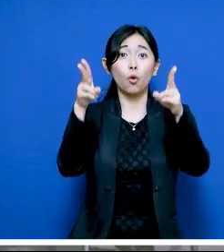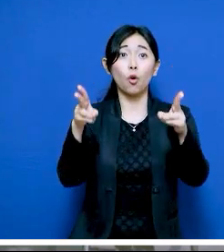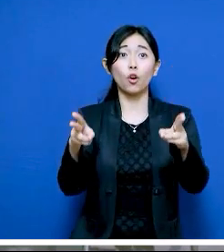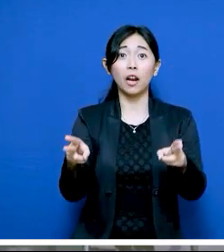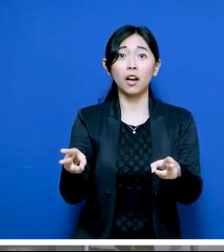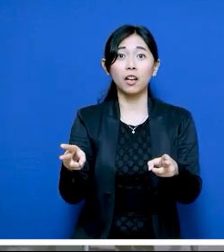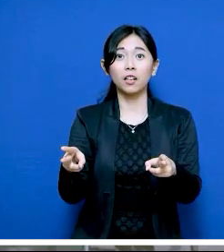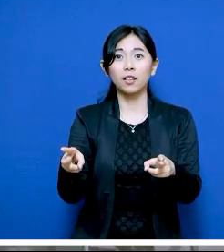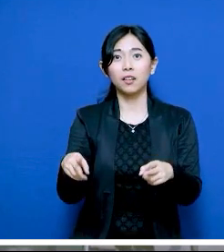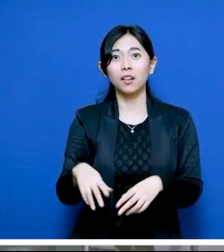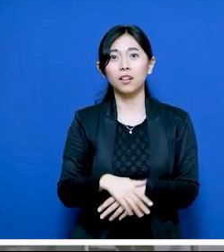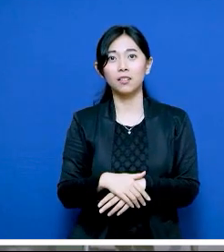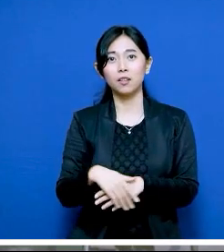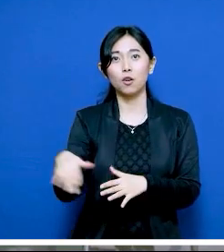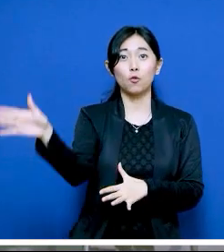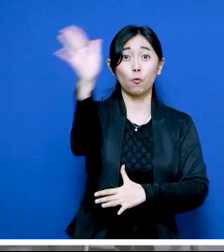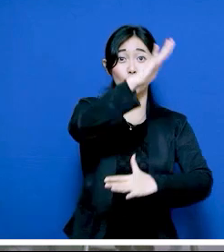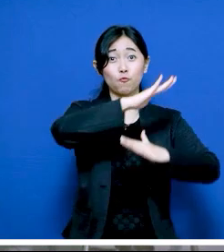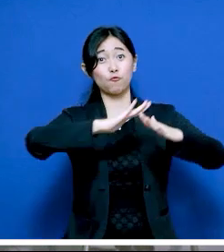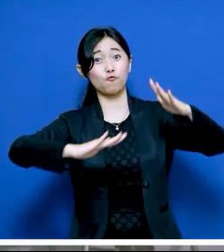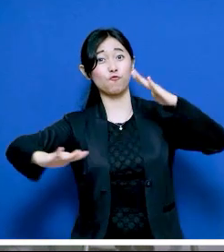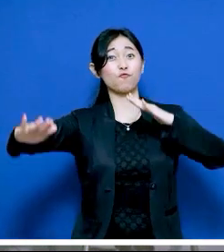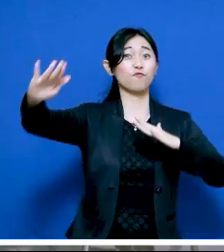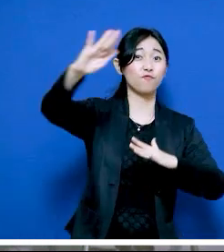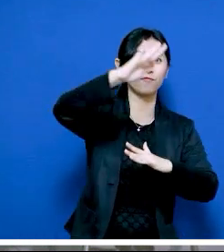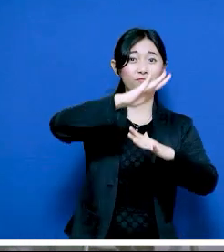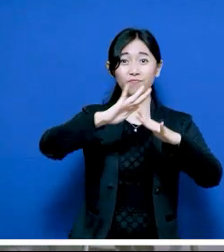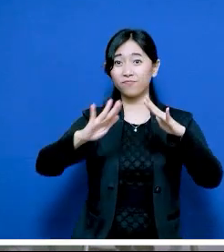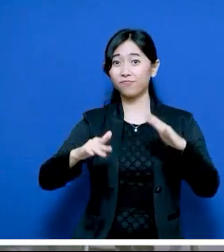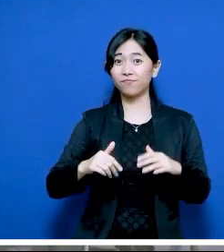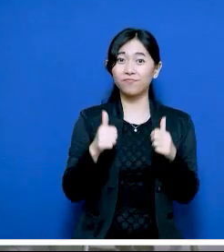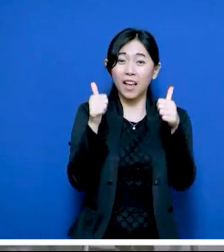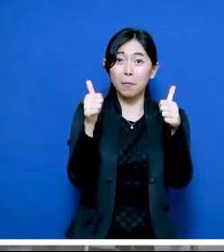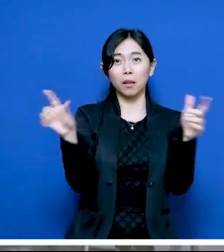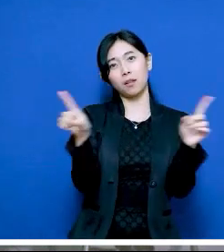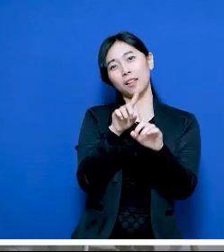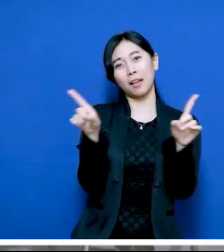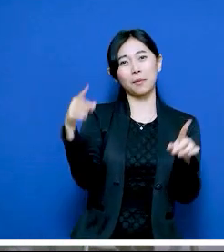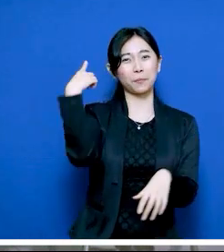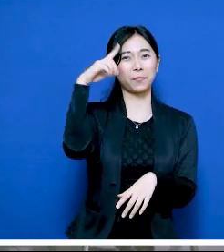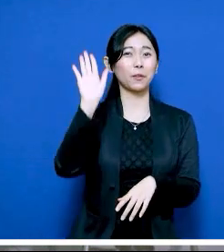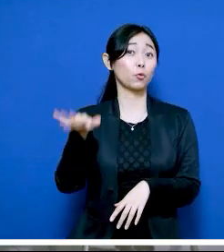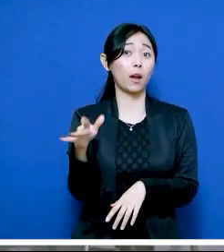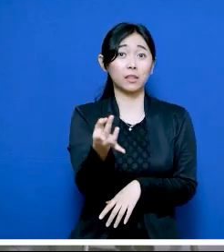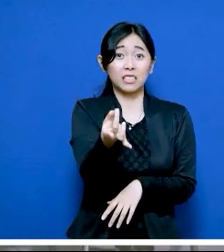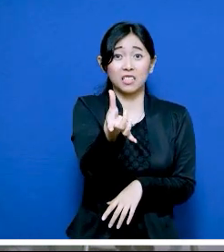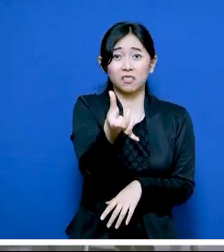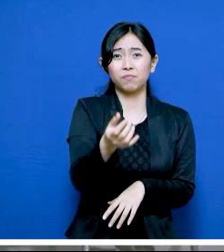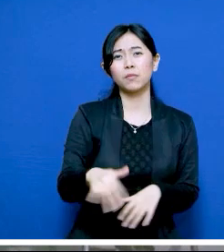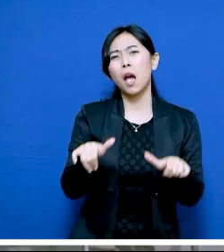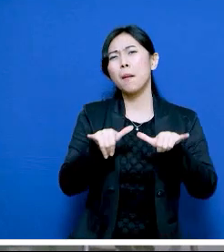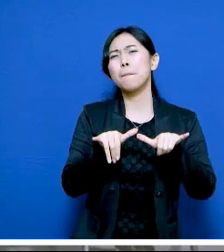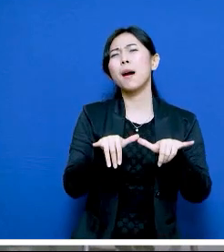Shaolin yang sangat kuat dan perkasa. Tetapi untuk seorang anak kecil yang masih